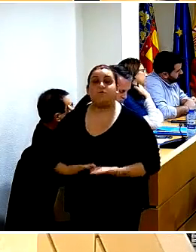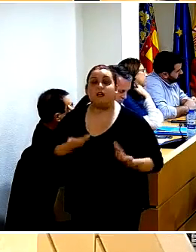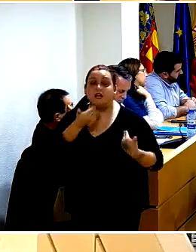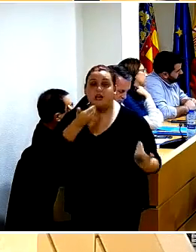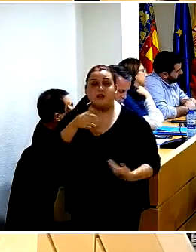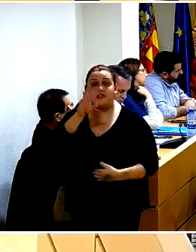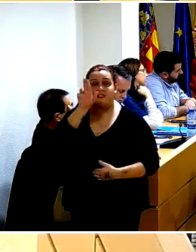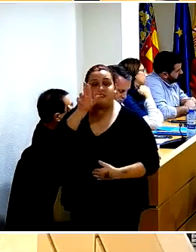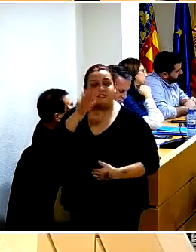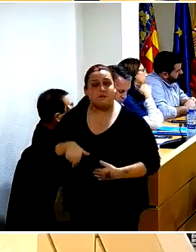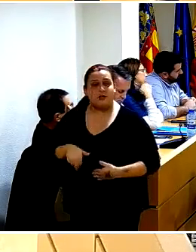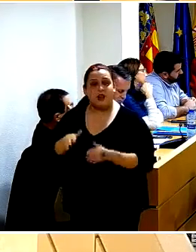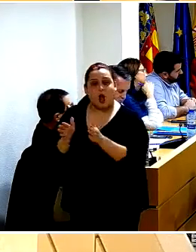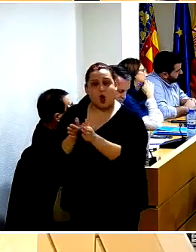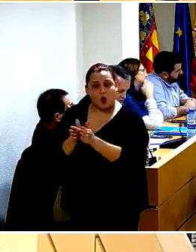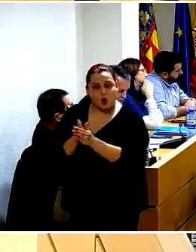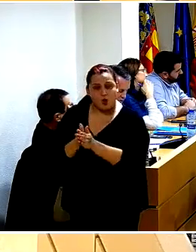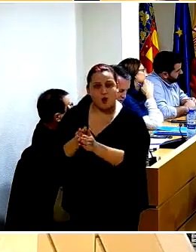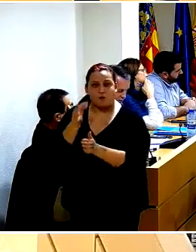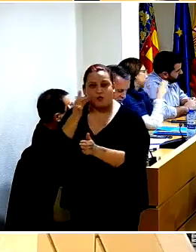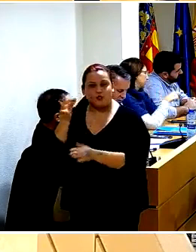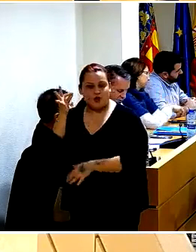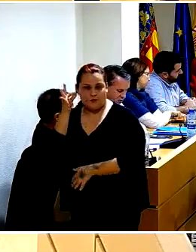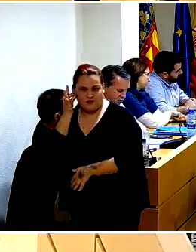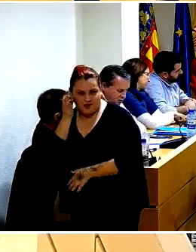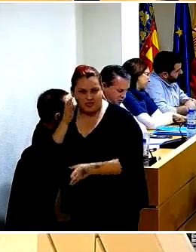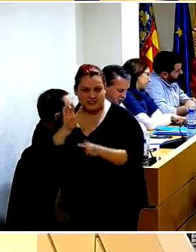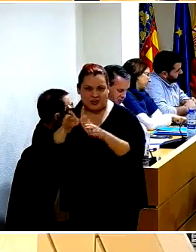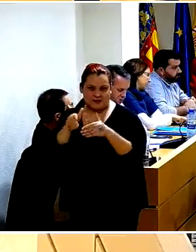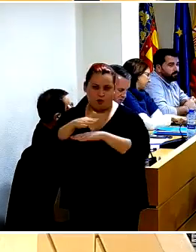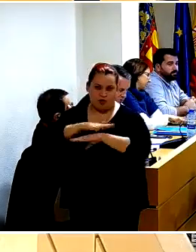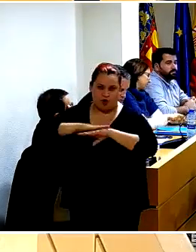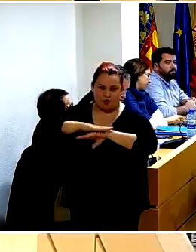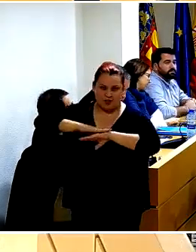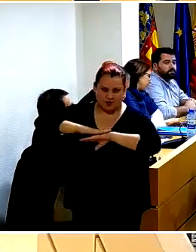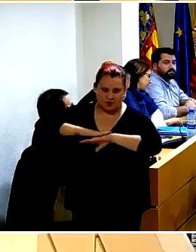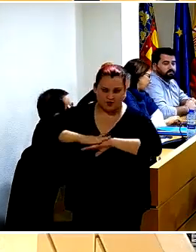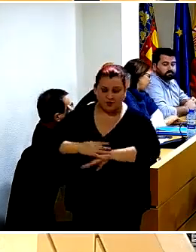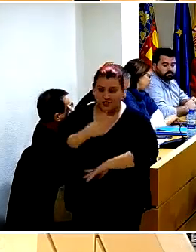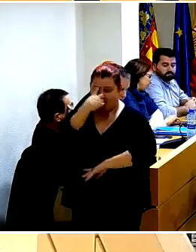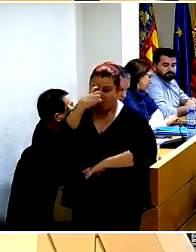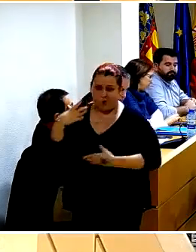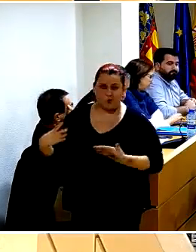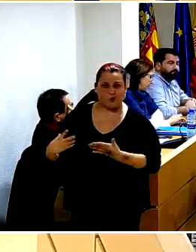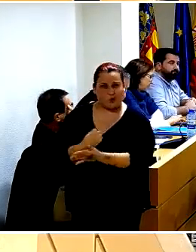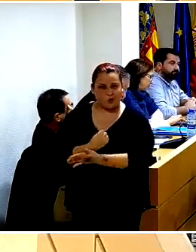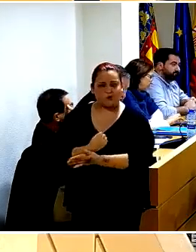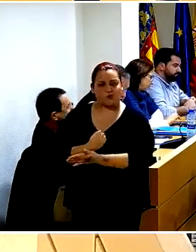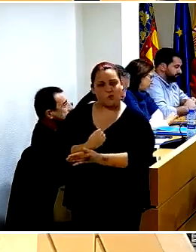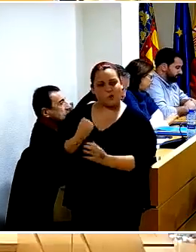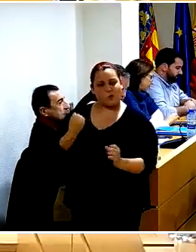els companys i companyes de l'equip de govern. Jo crec que hem fet tots una, bueno, pues una, un exercici,